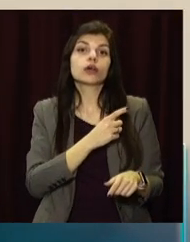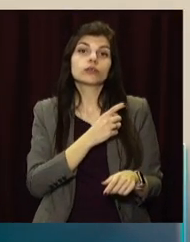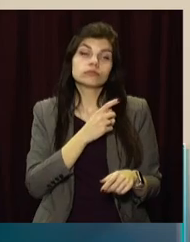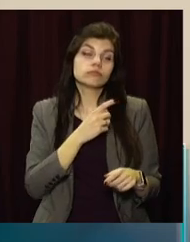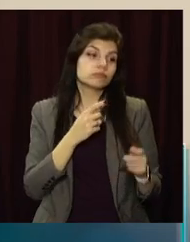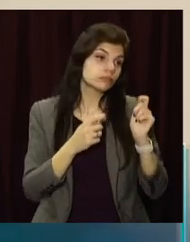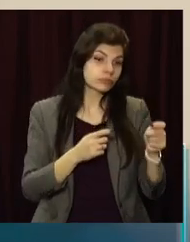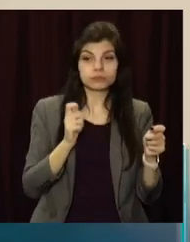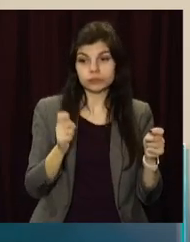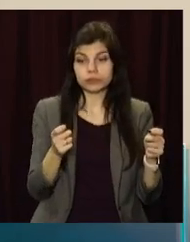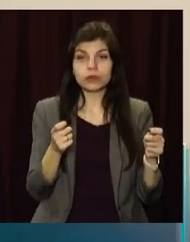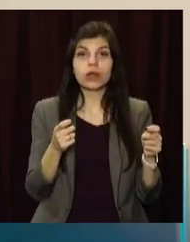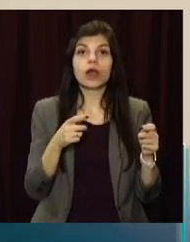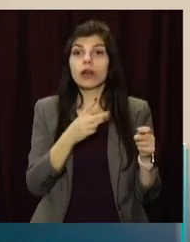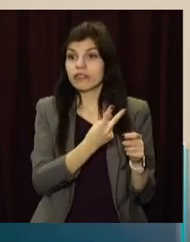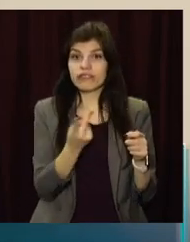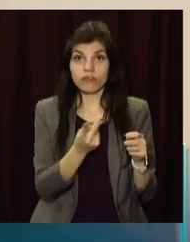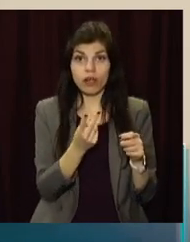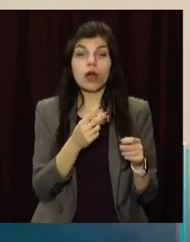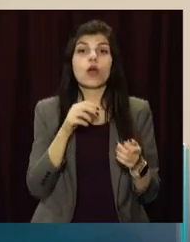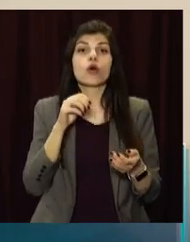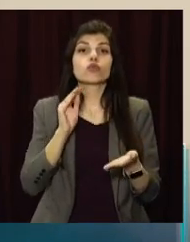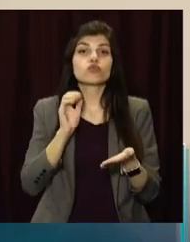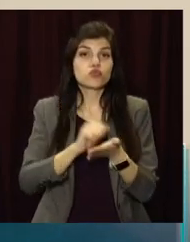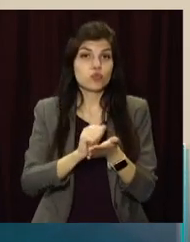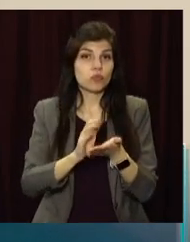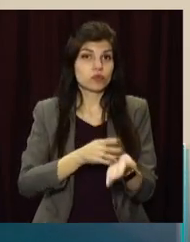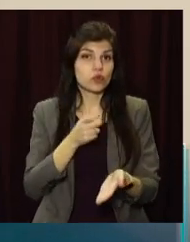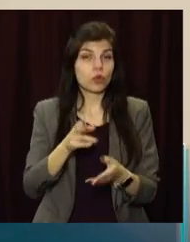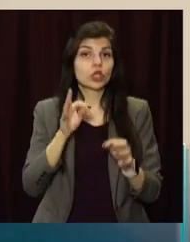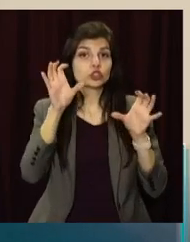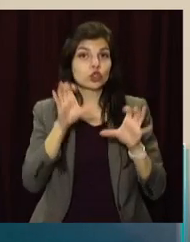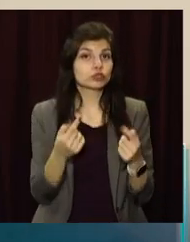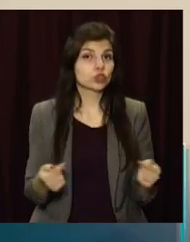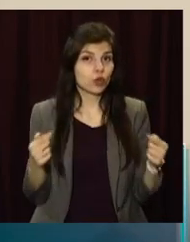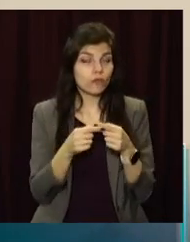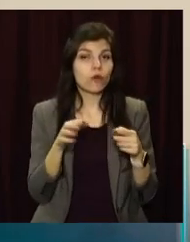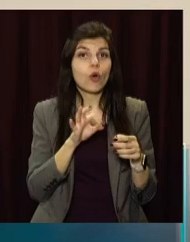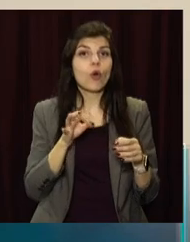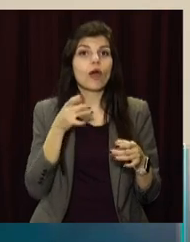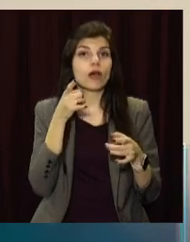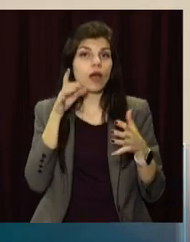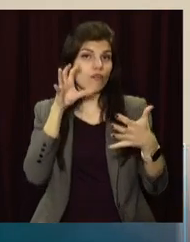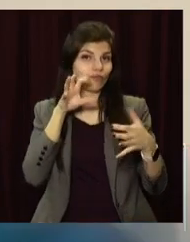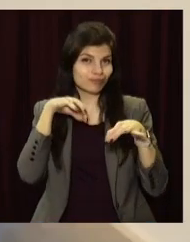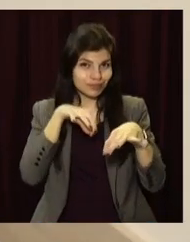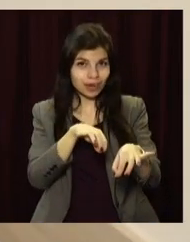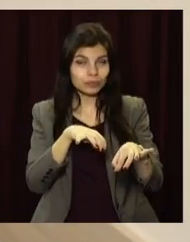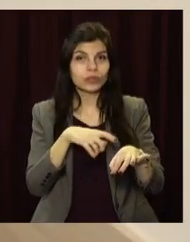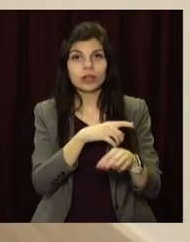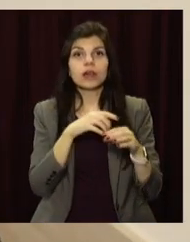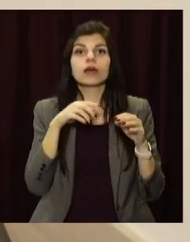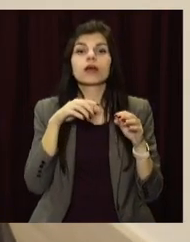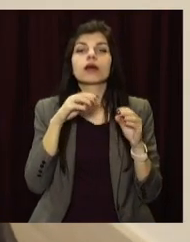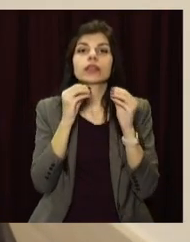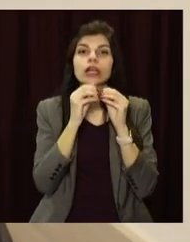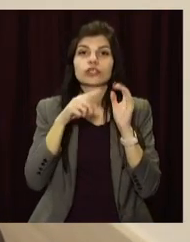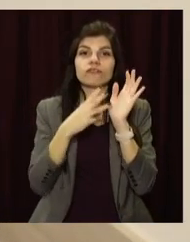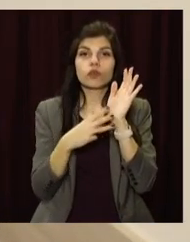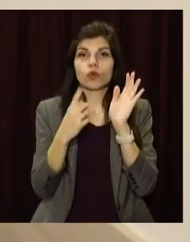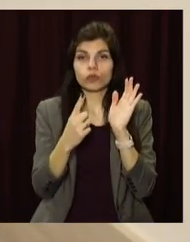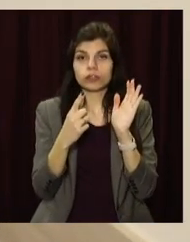взяли на себе зобов'язання оснастити транспорт GPS-трекерами та поставити на маршрут, що з'єднує Кам'янське та Карнаухівку,